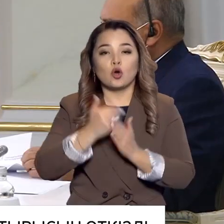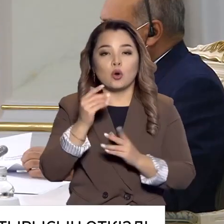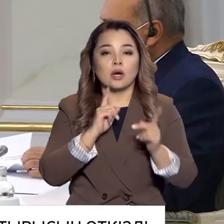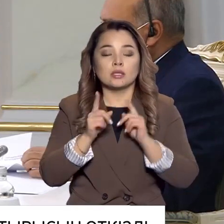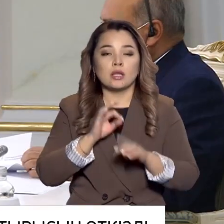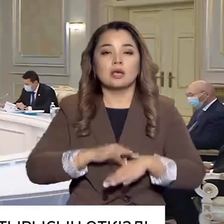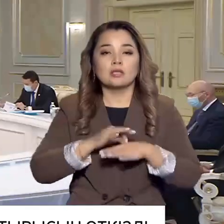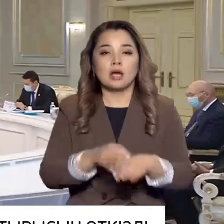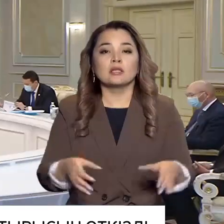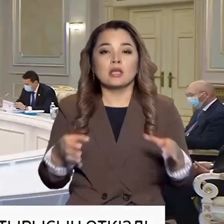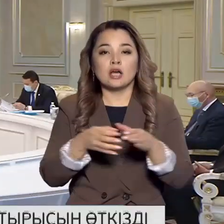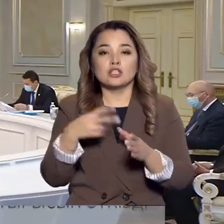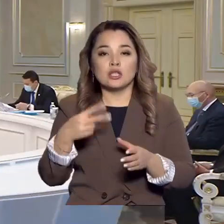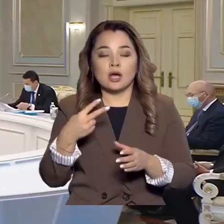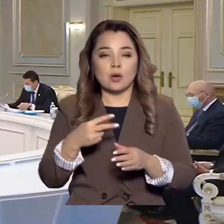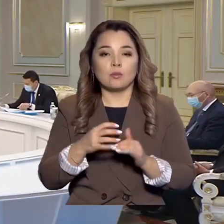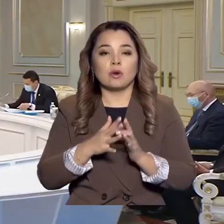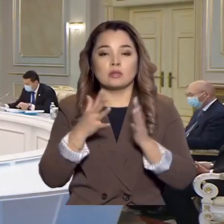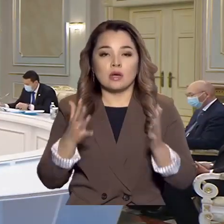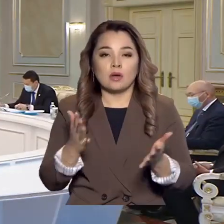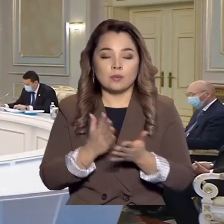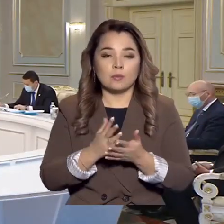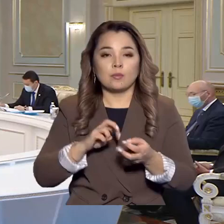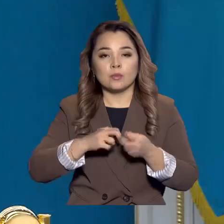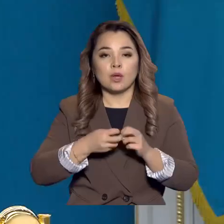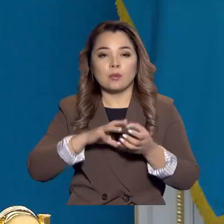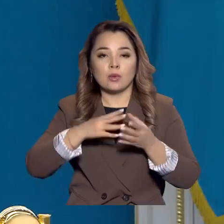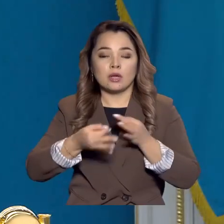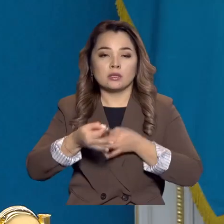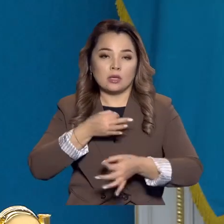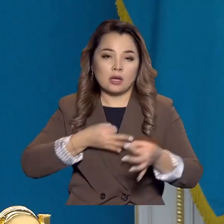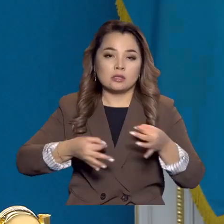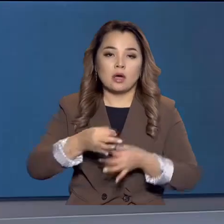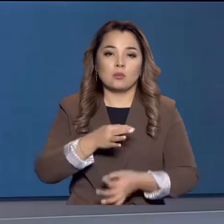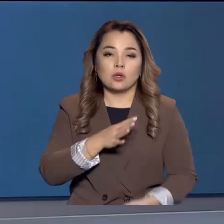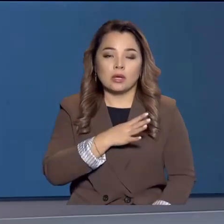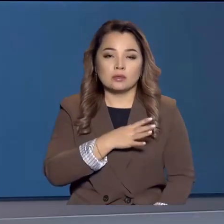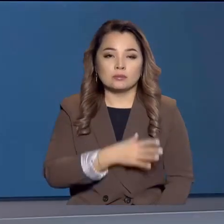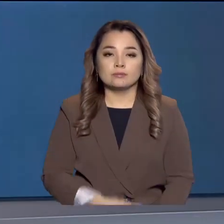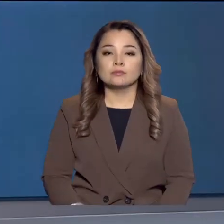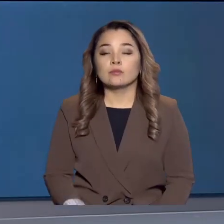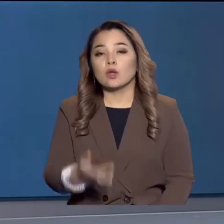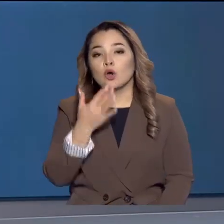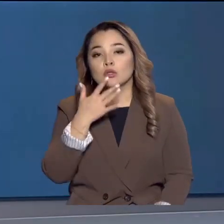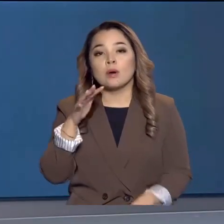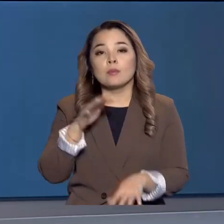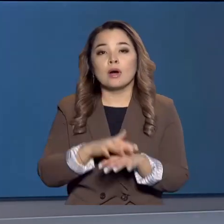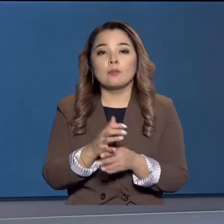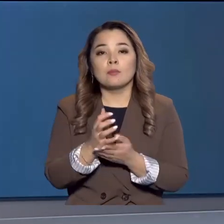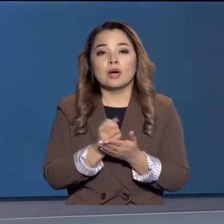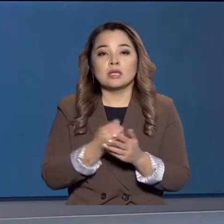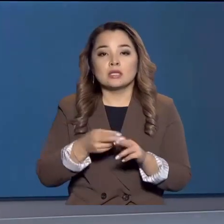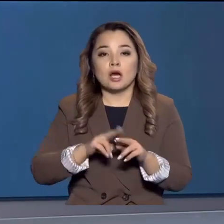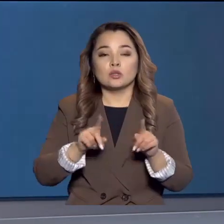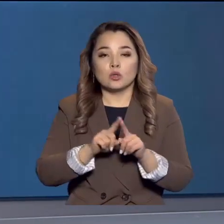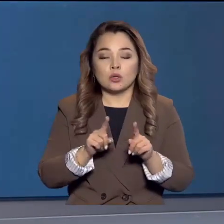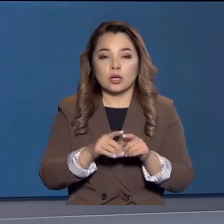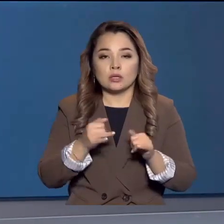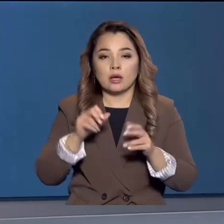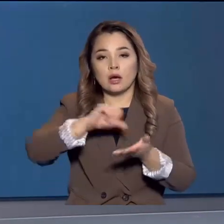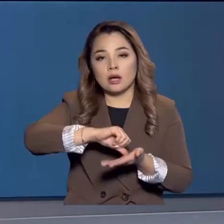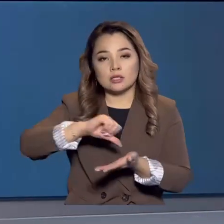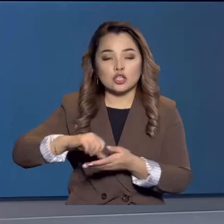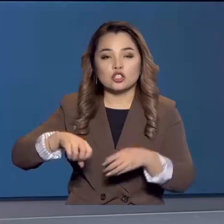дамуына қатысты 20-дан астам өзекті мәселе қарастырған. Ұлттық банк базалық мөлшерлемеге қатысты